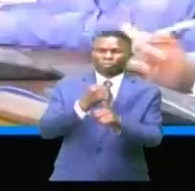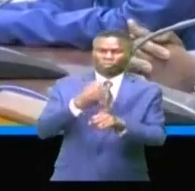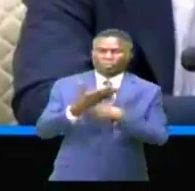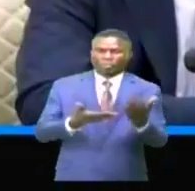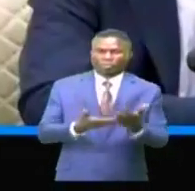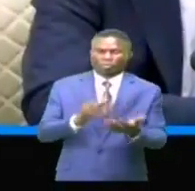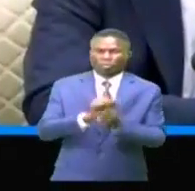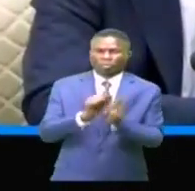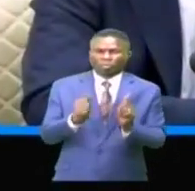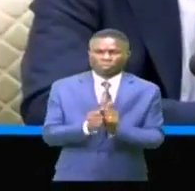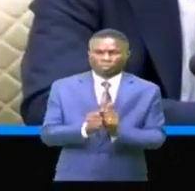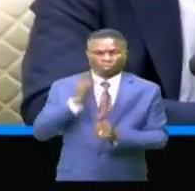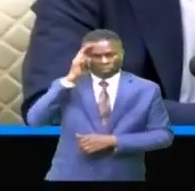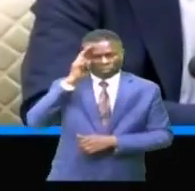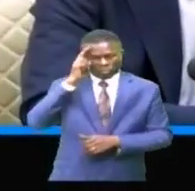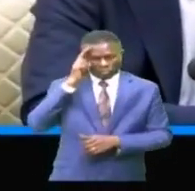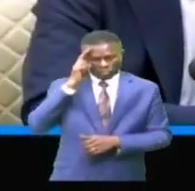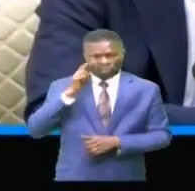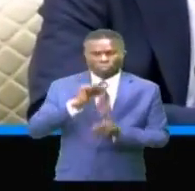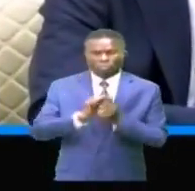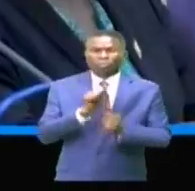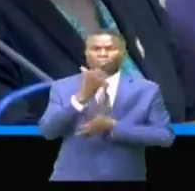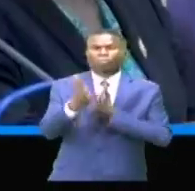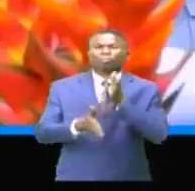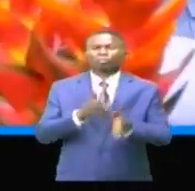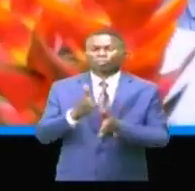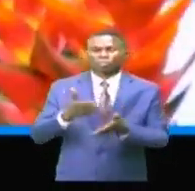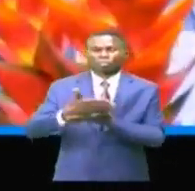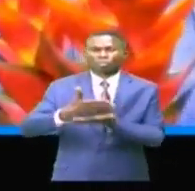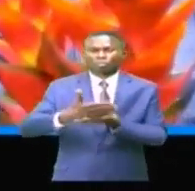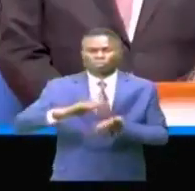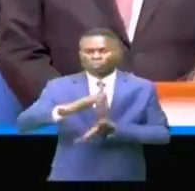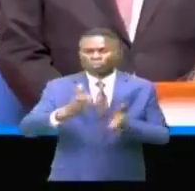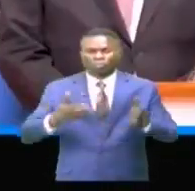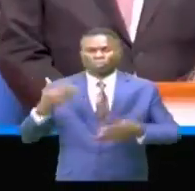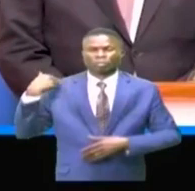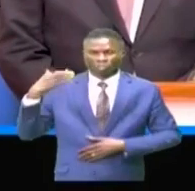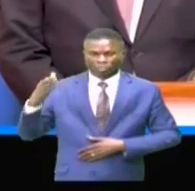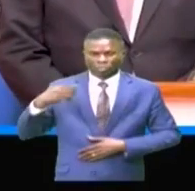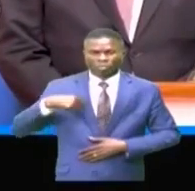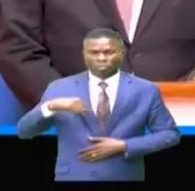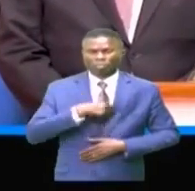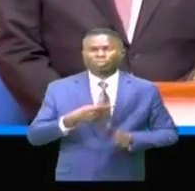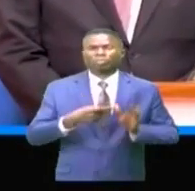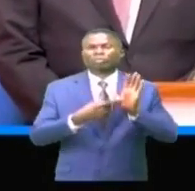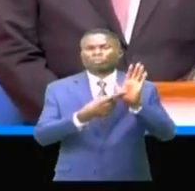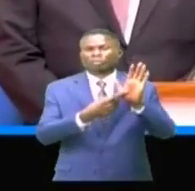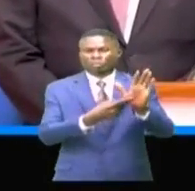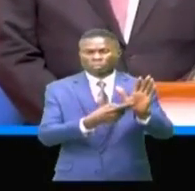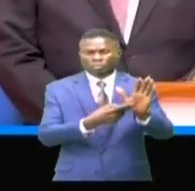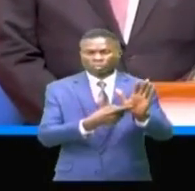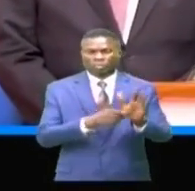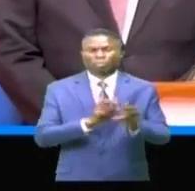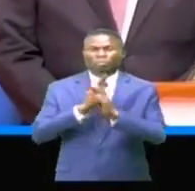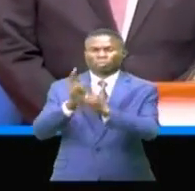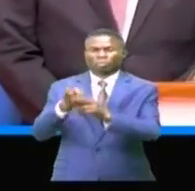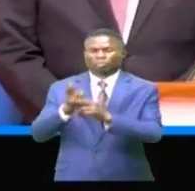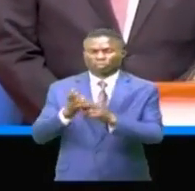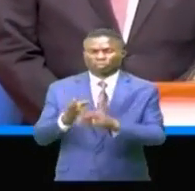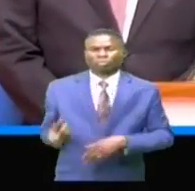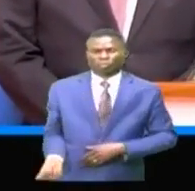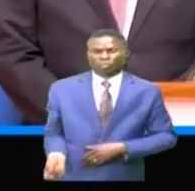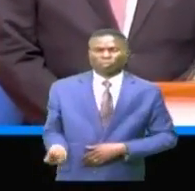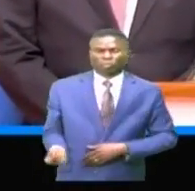en matière de répression des Antilles à l'heure dans la gestion publique non nous avions présenté l'état des lieux de la corruption